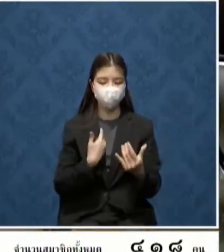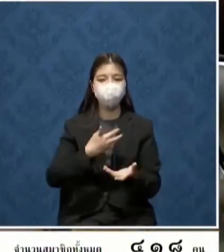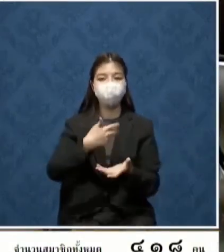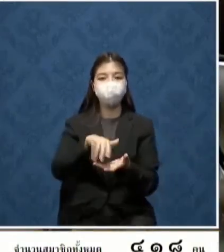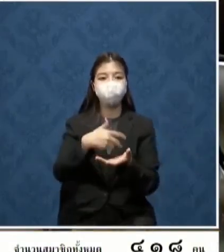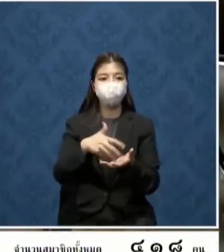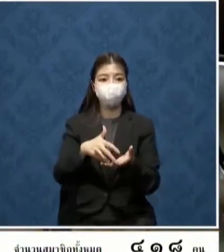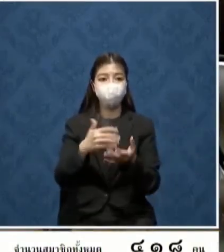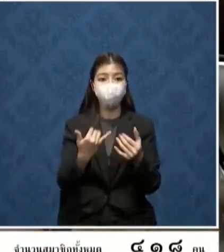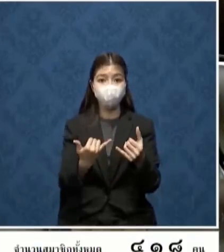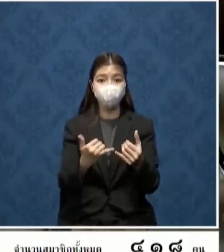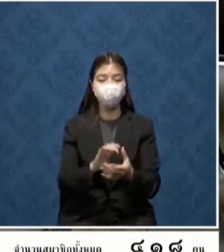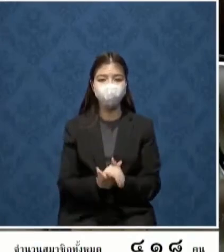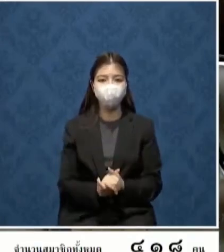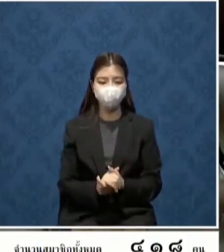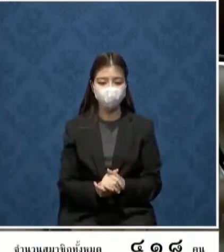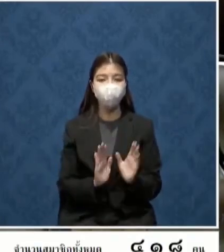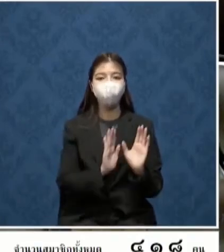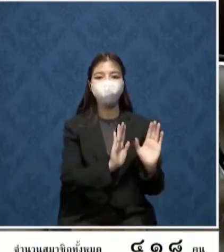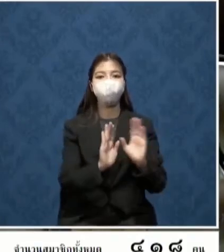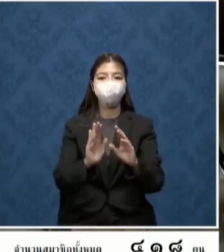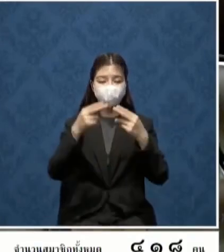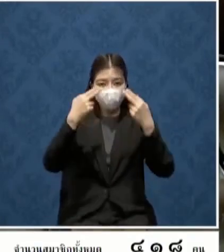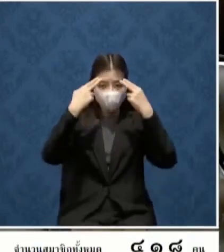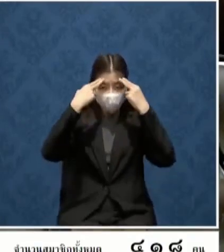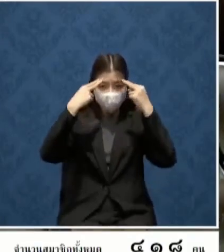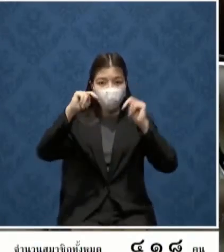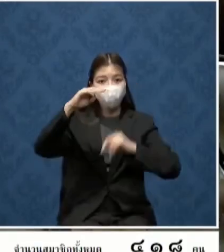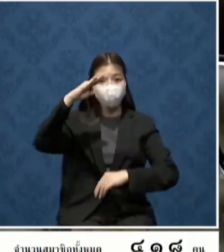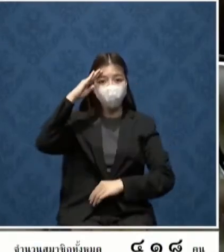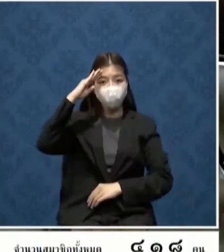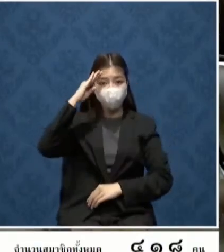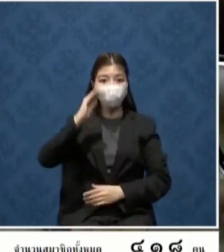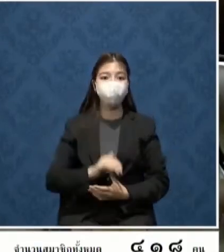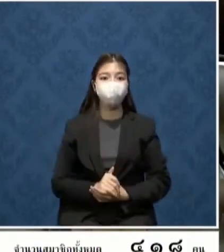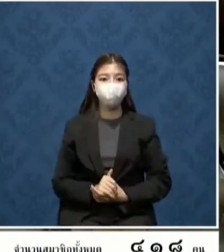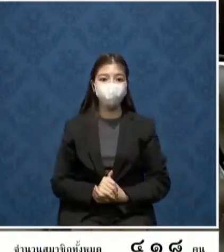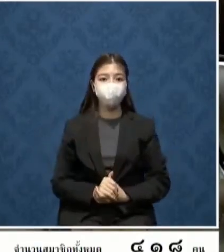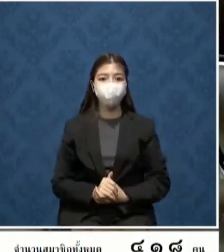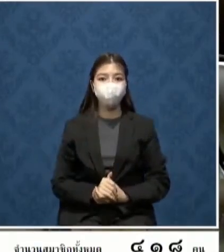สื่อสารไปถึงผลเอกประยุติจัโอชาและกรองทบเรือ